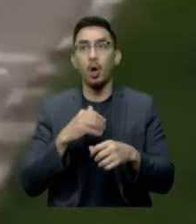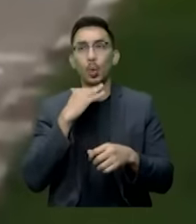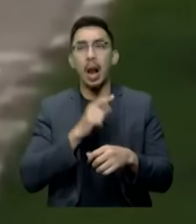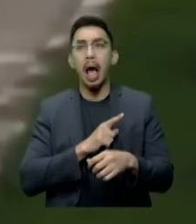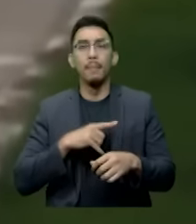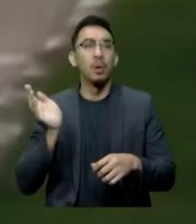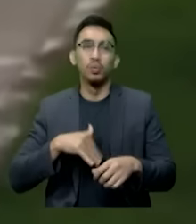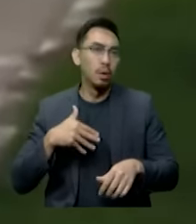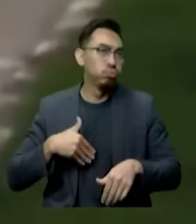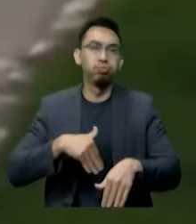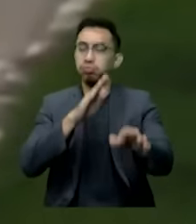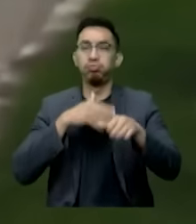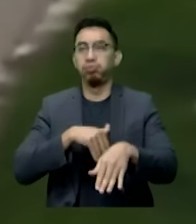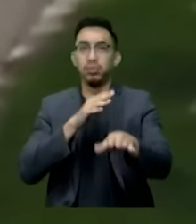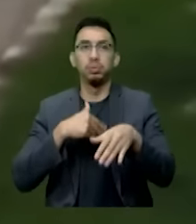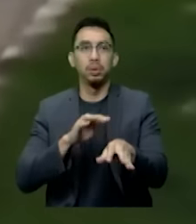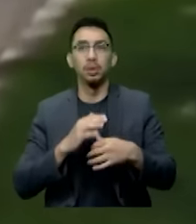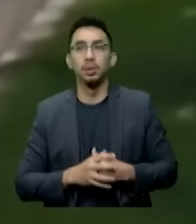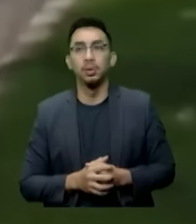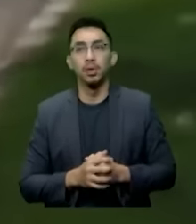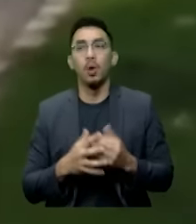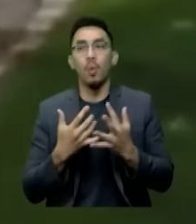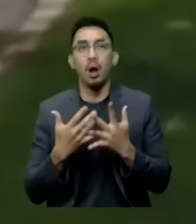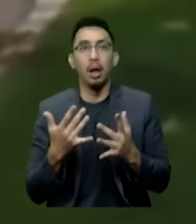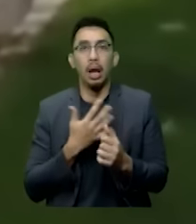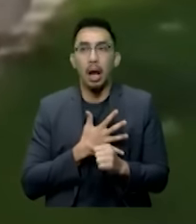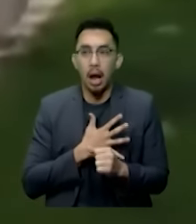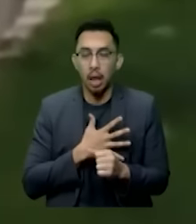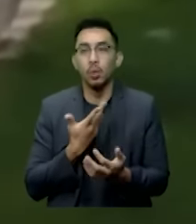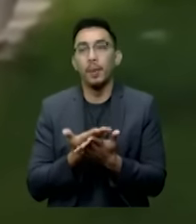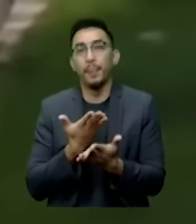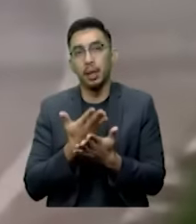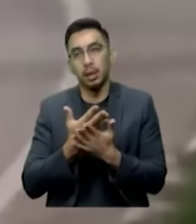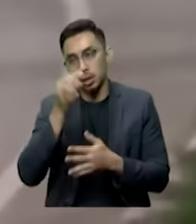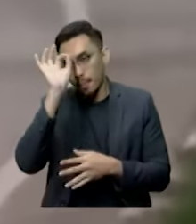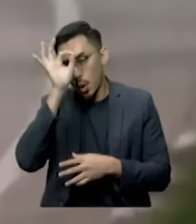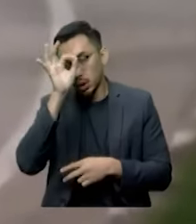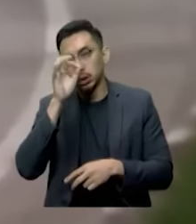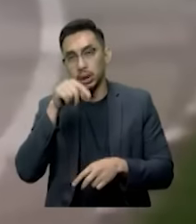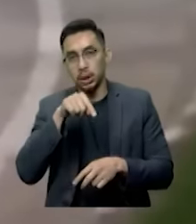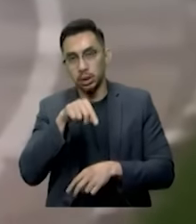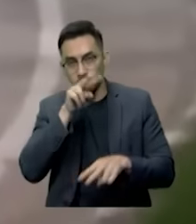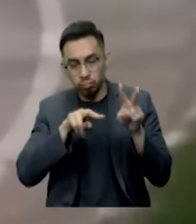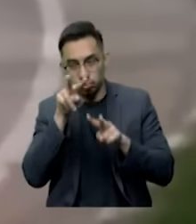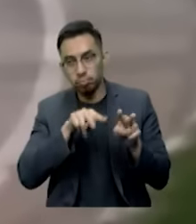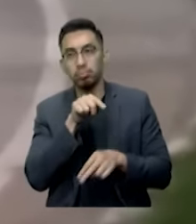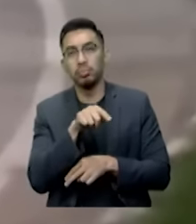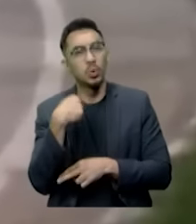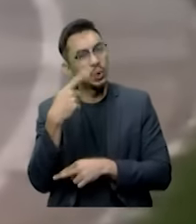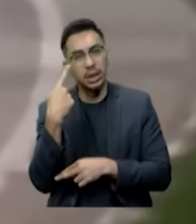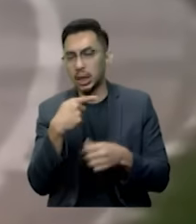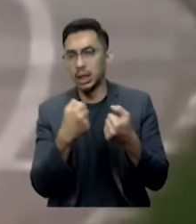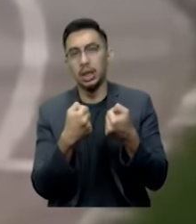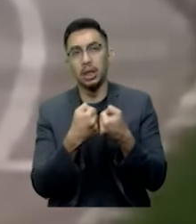ini meresahkan warga sekitar. Warga meminta agar polisi rutin berpatroli di lokasi yang kerap terjadi tawuran antar warga, mencegah tawuran